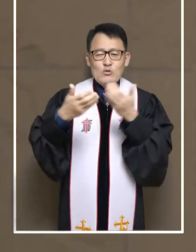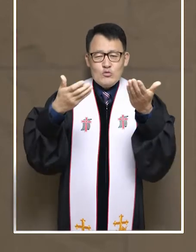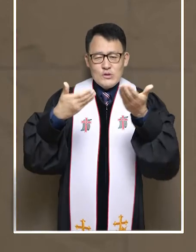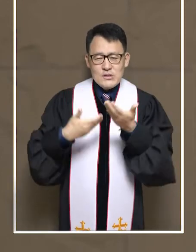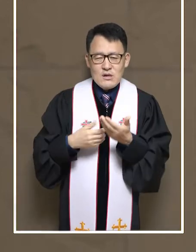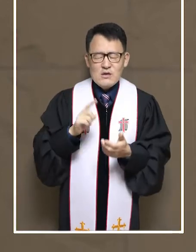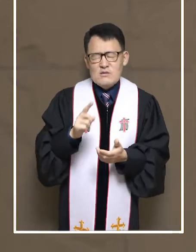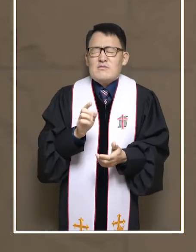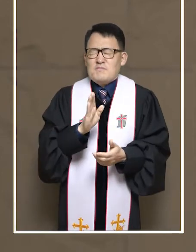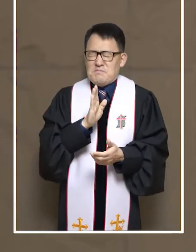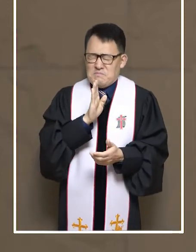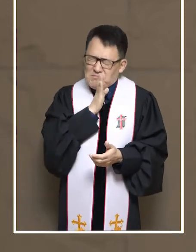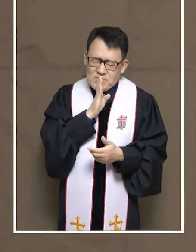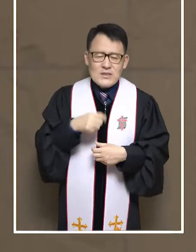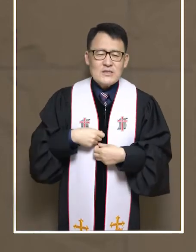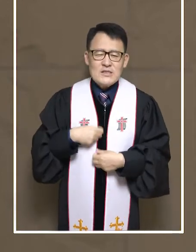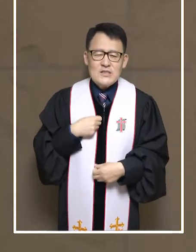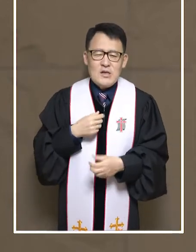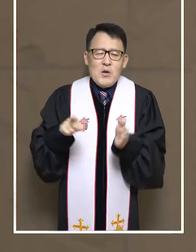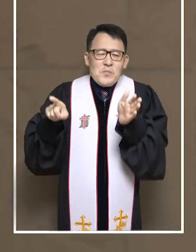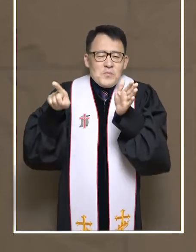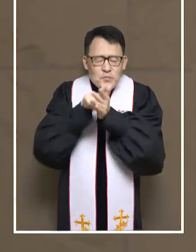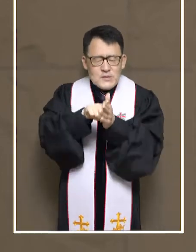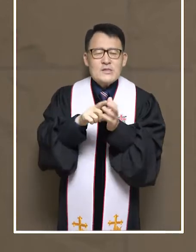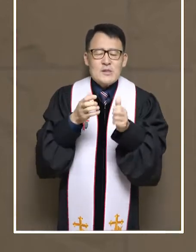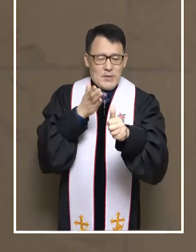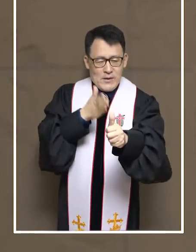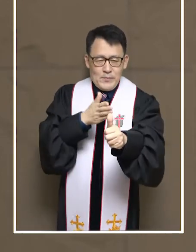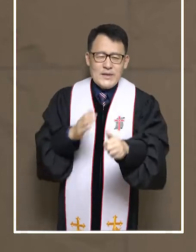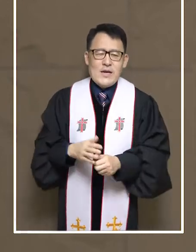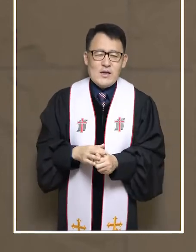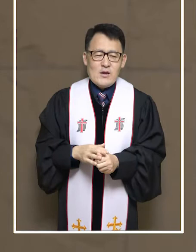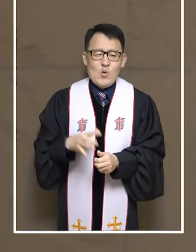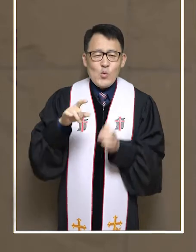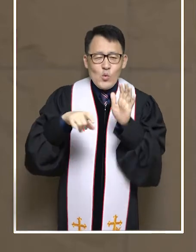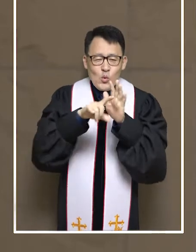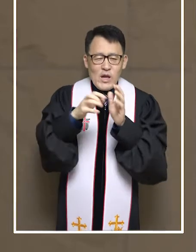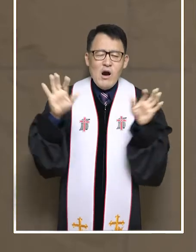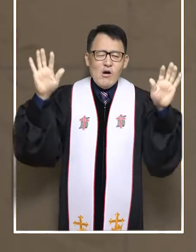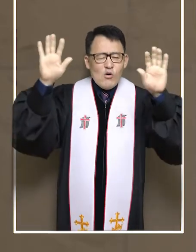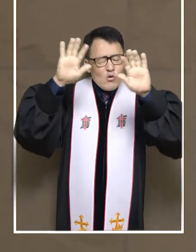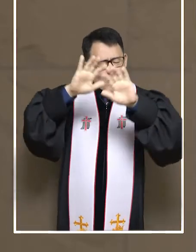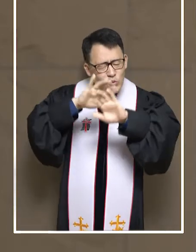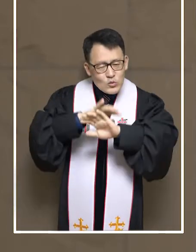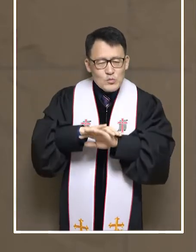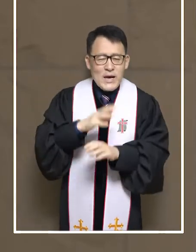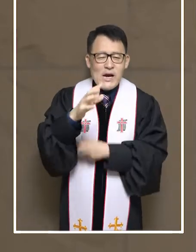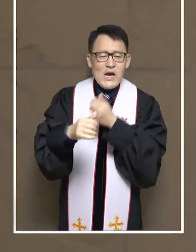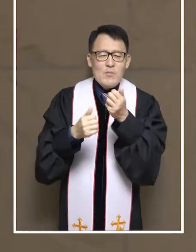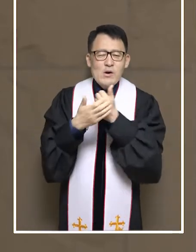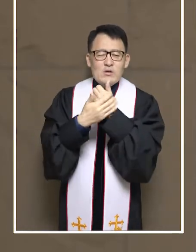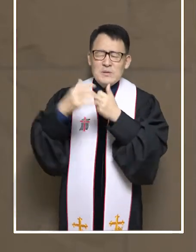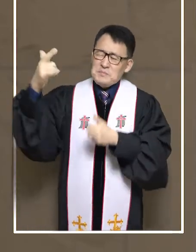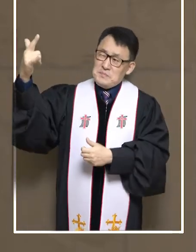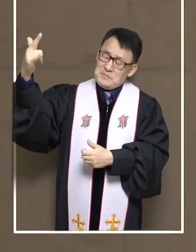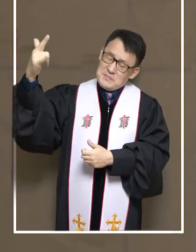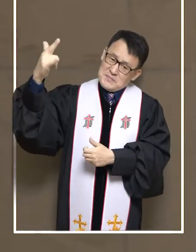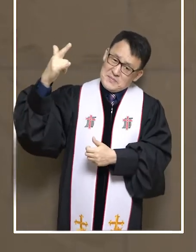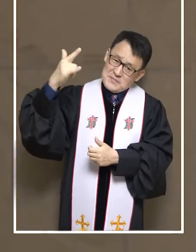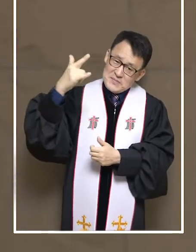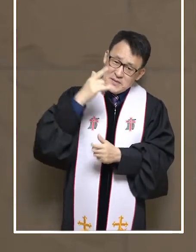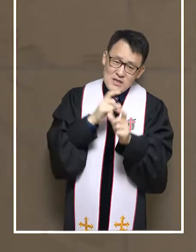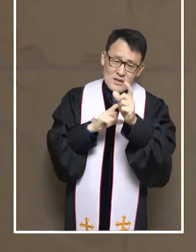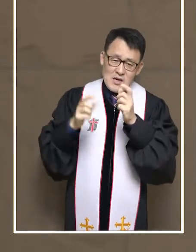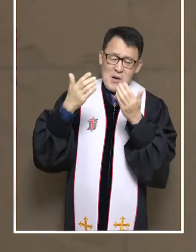것처럼 우리를 도우실 것이라는 바로 그 사실에 있는 것입니다. 코로나의 어둠에서